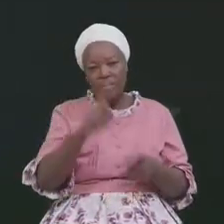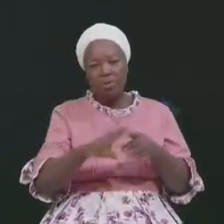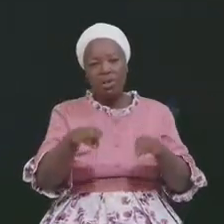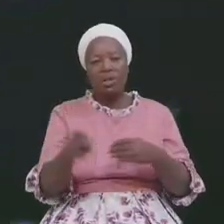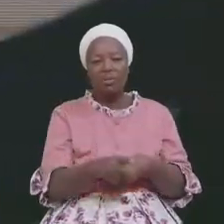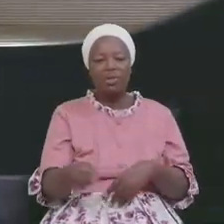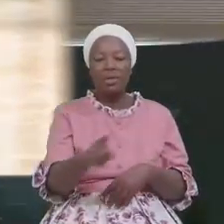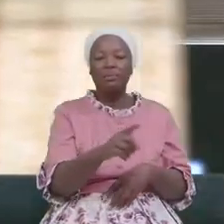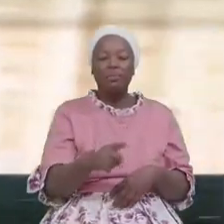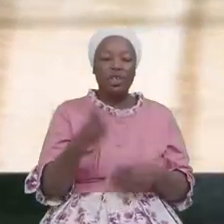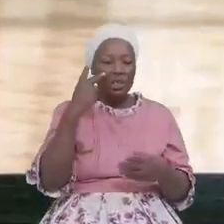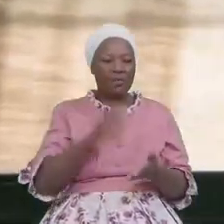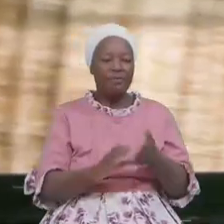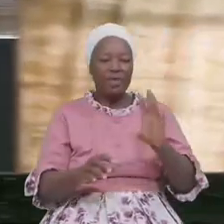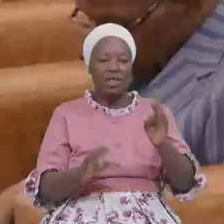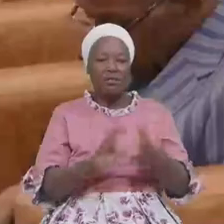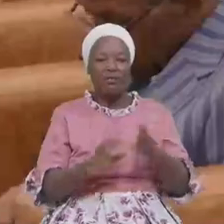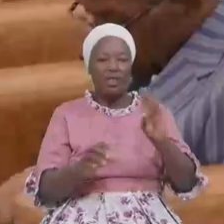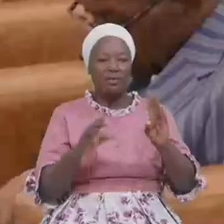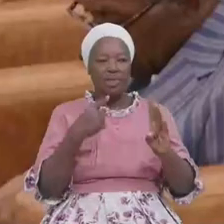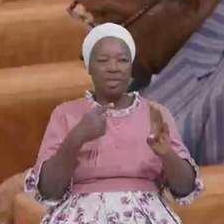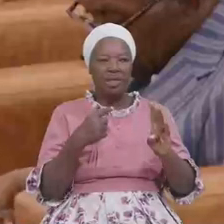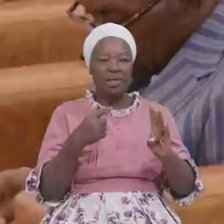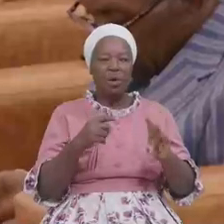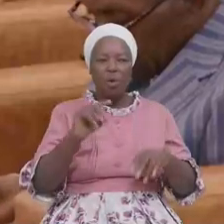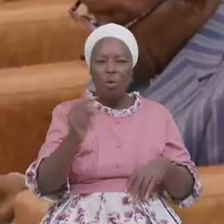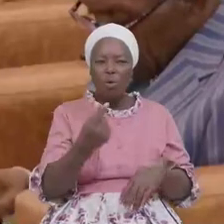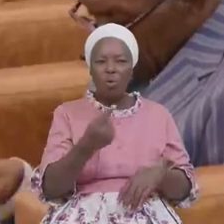7. Verset 7, il dit, fortifie-toi.